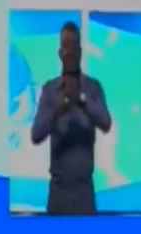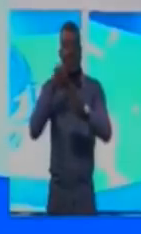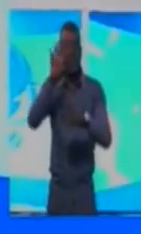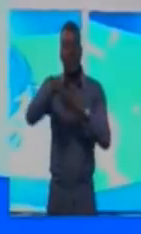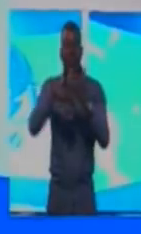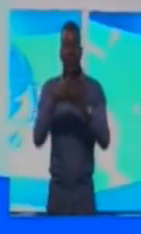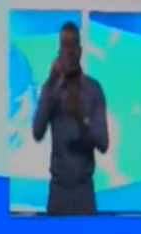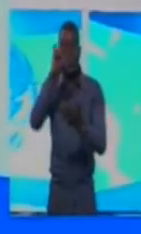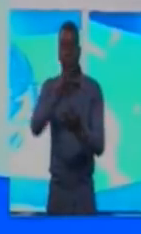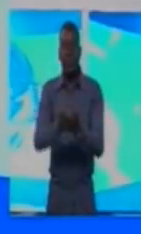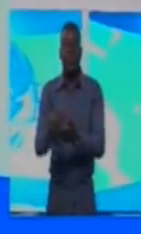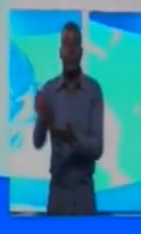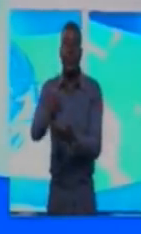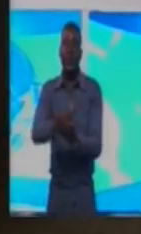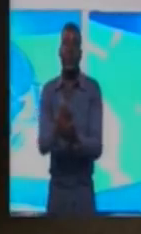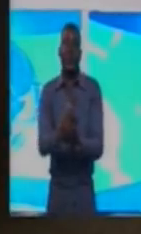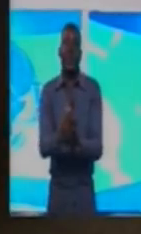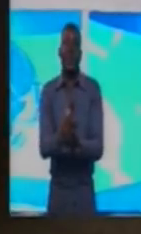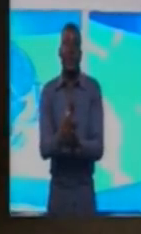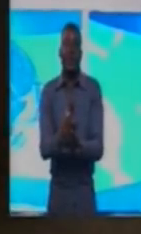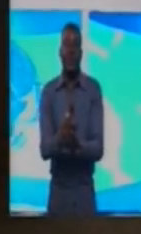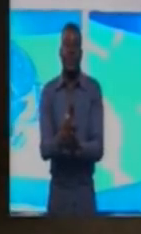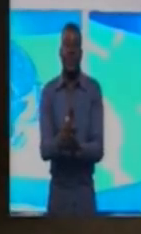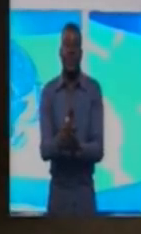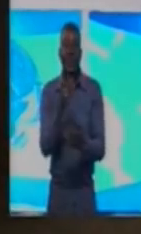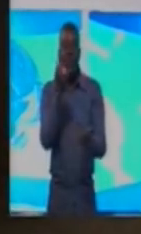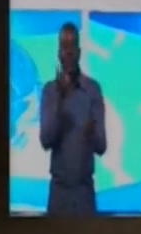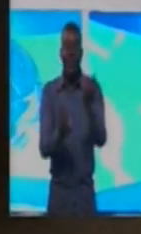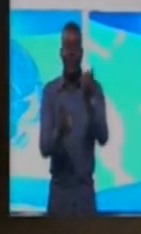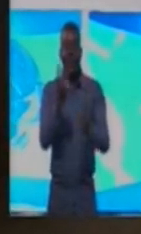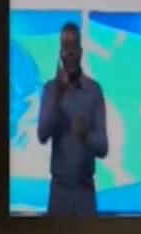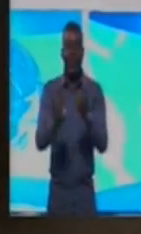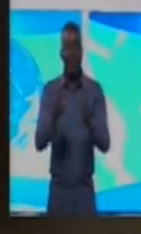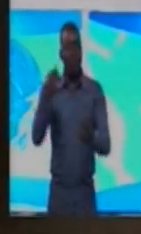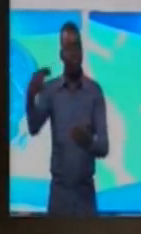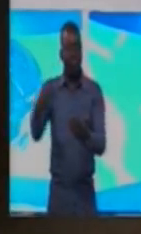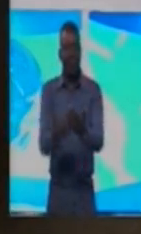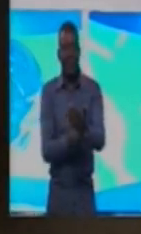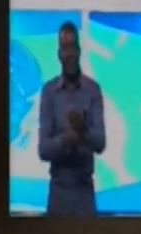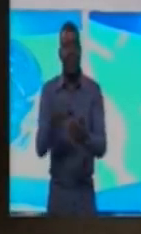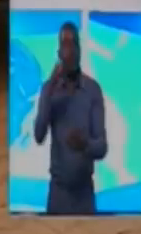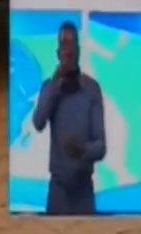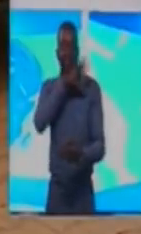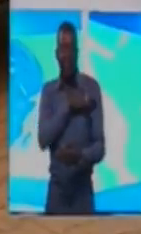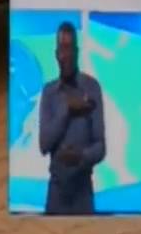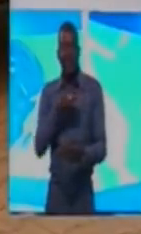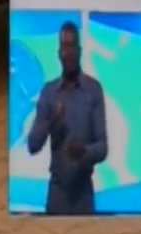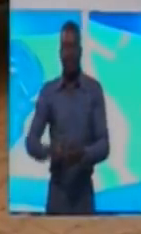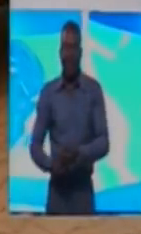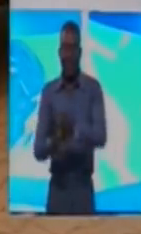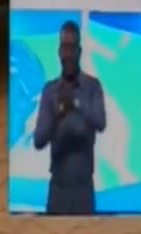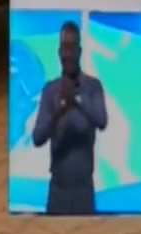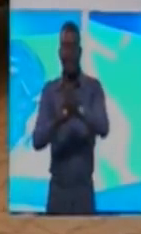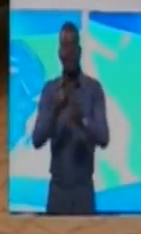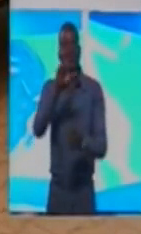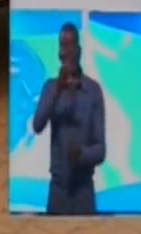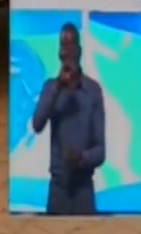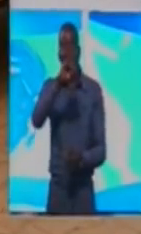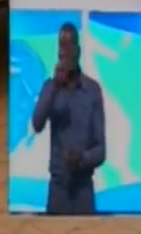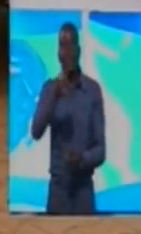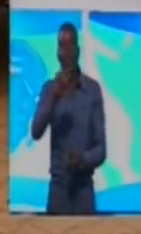Sanou et Vincent Kendrebeogo. Un véhicule tout-terrain et tout neuf au profit de la sécurité, don de LISA